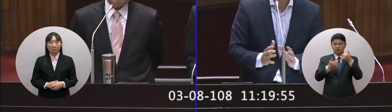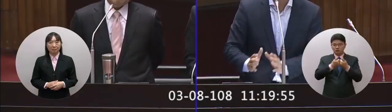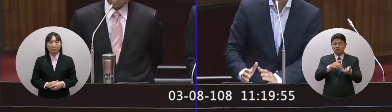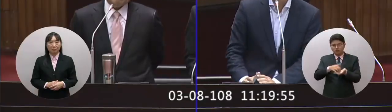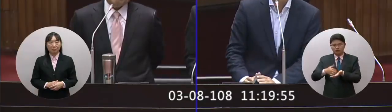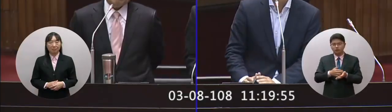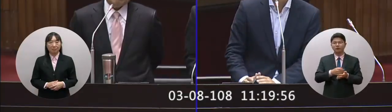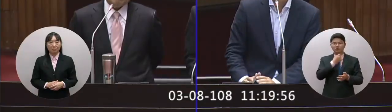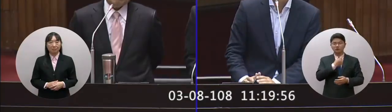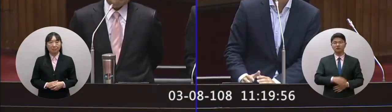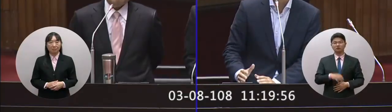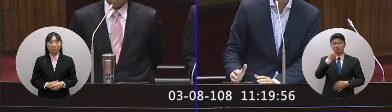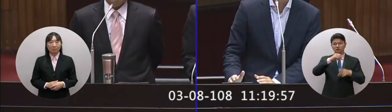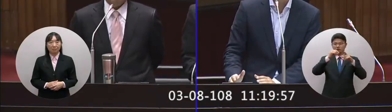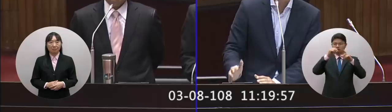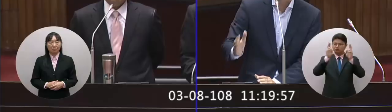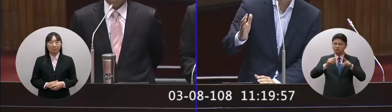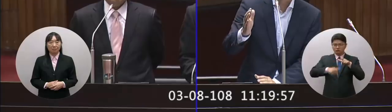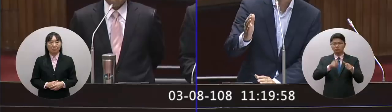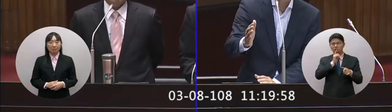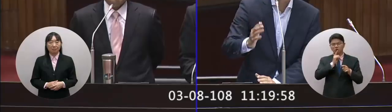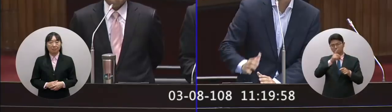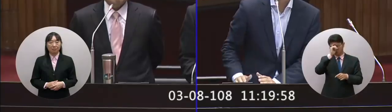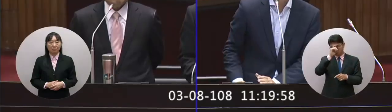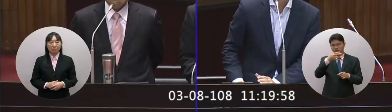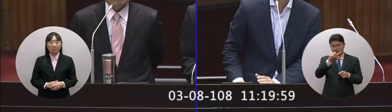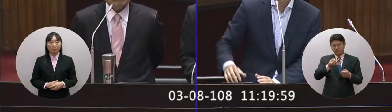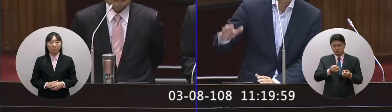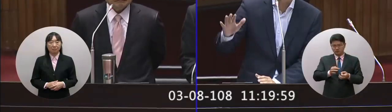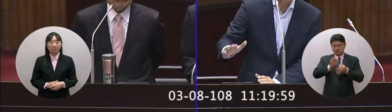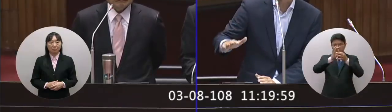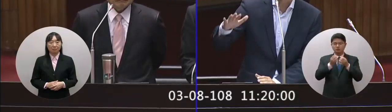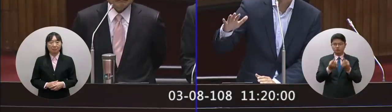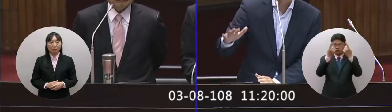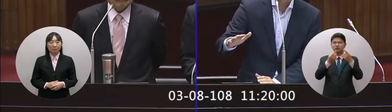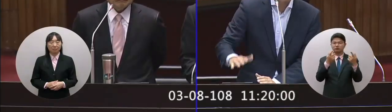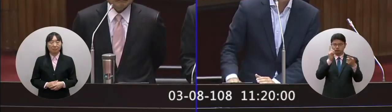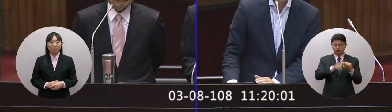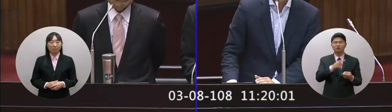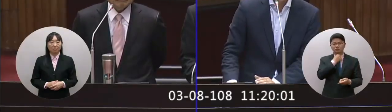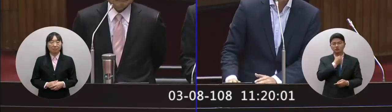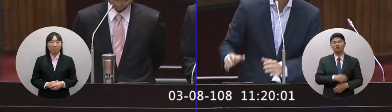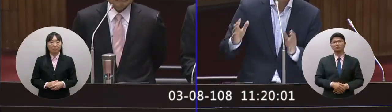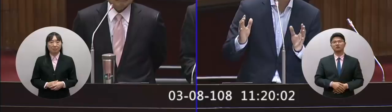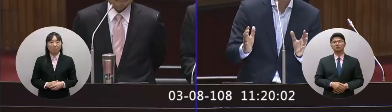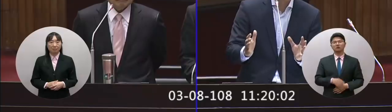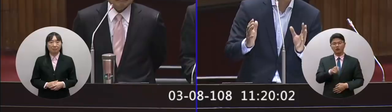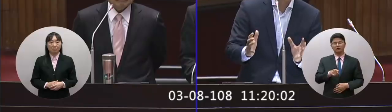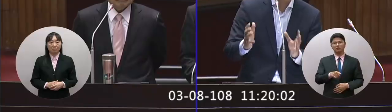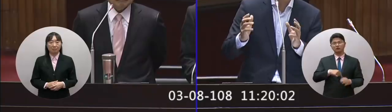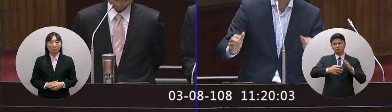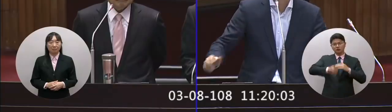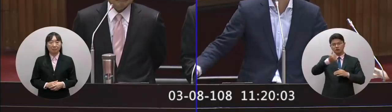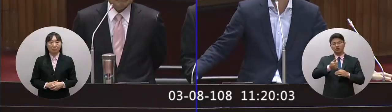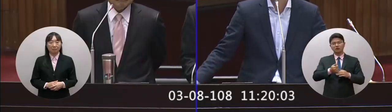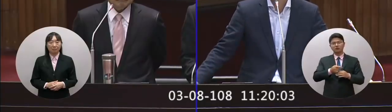台电的一再呼吁，希望合理反映，但是院长一再的动涨压下来，那这样子